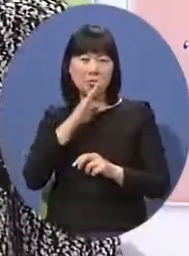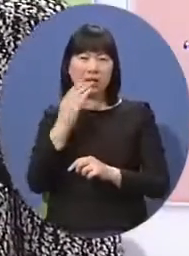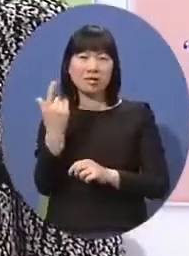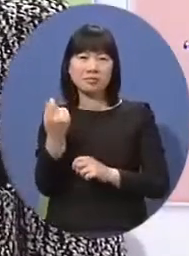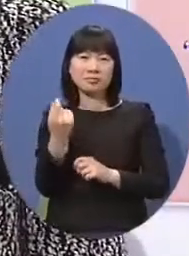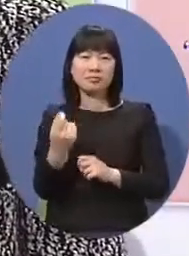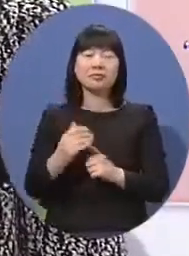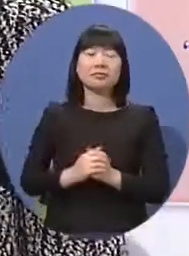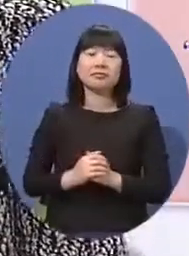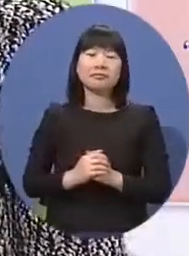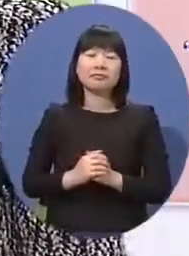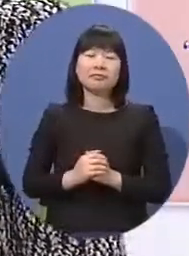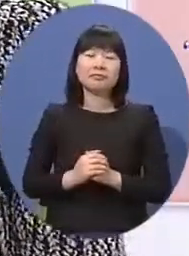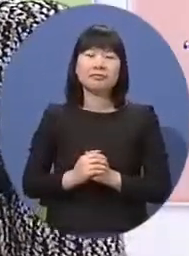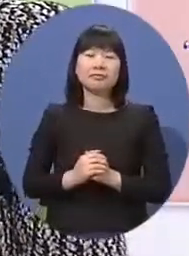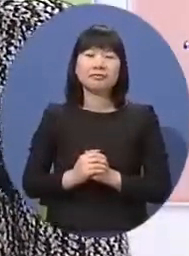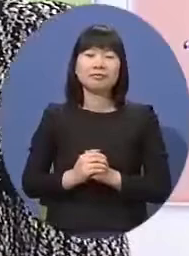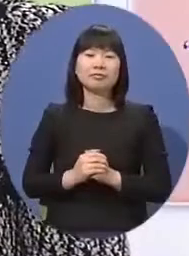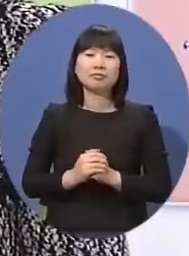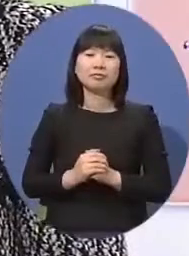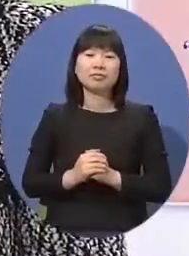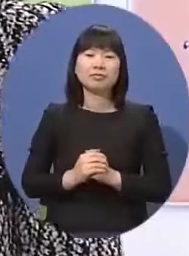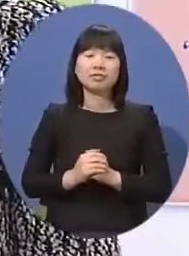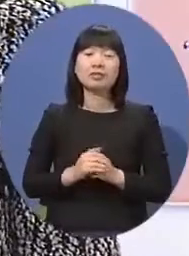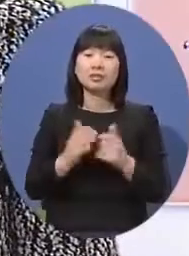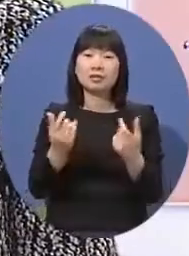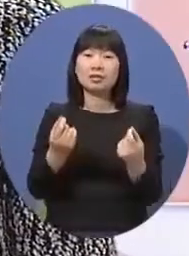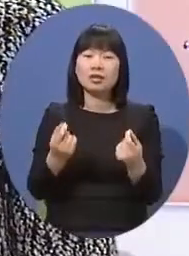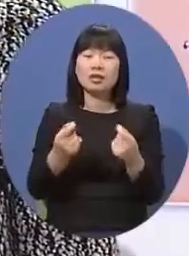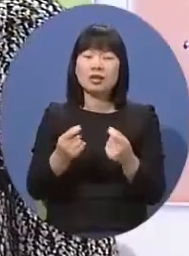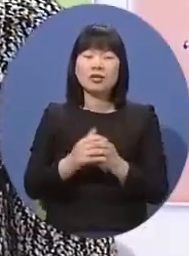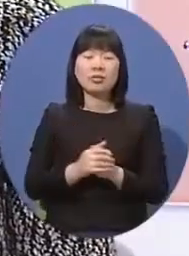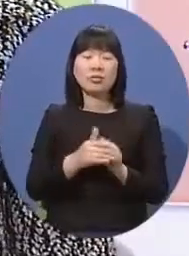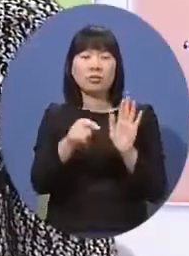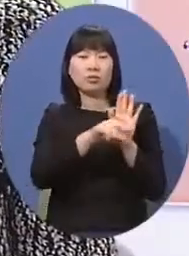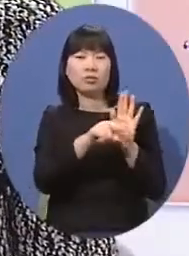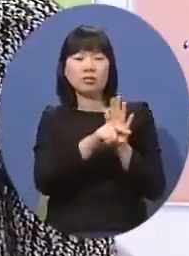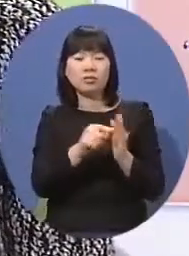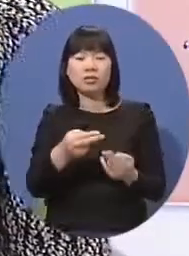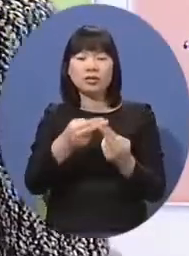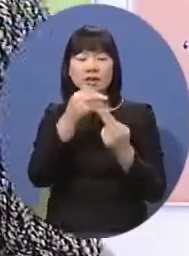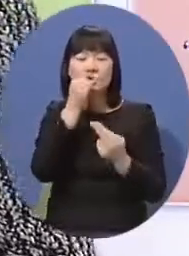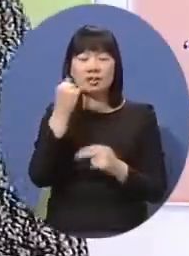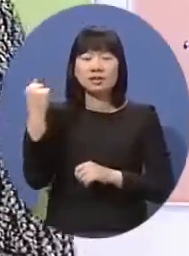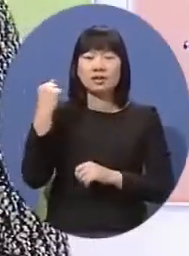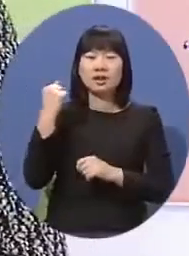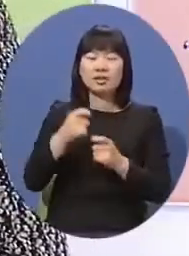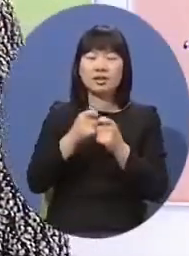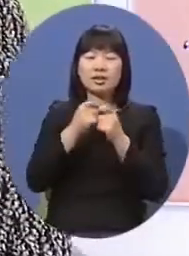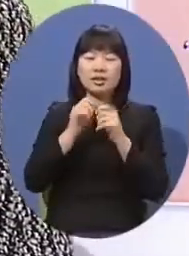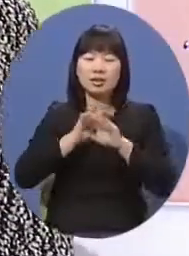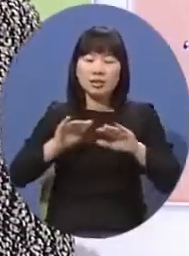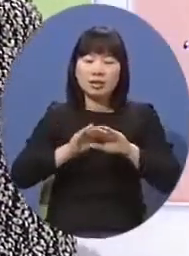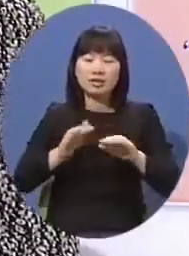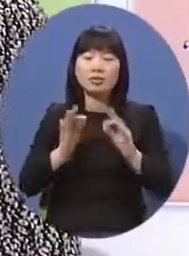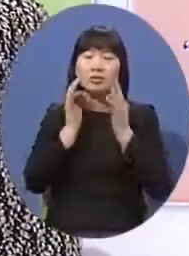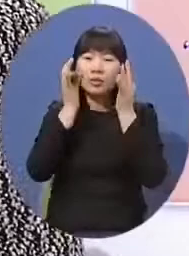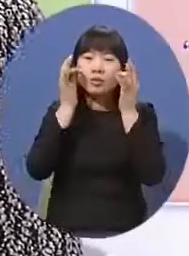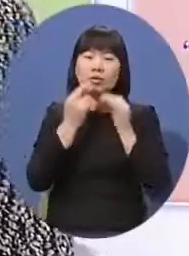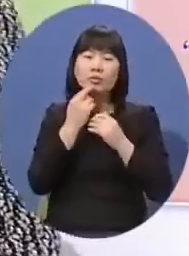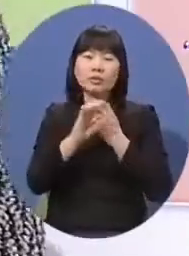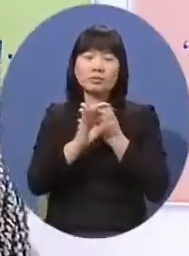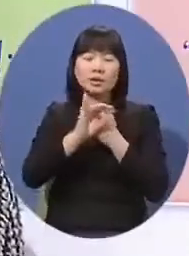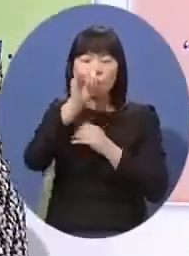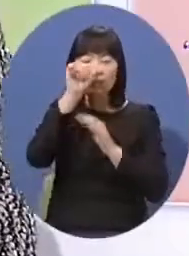이런 반응을 보이게 된다라는 거예요. 그런데 이제 이러한 부정적으로 저장된 기억들을 상쇄해 주려는 노력이 없게